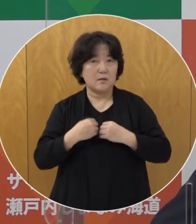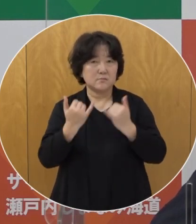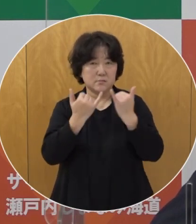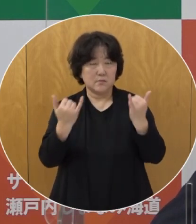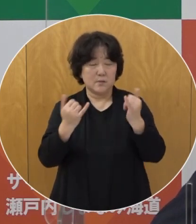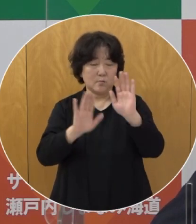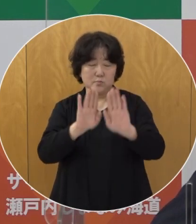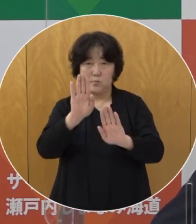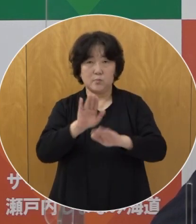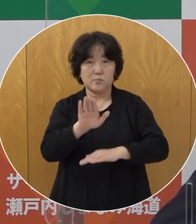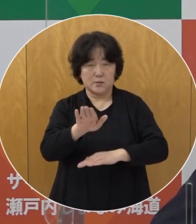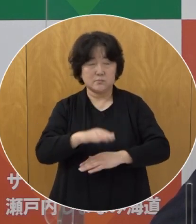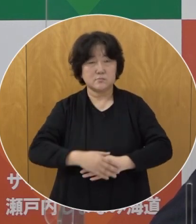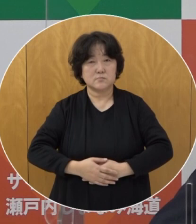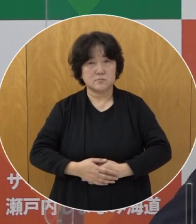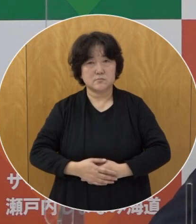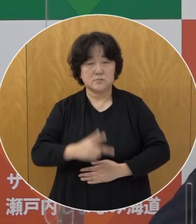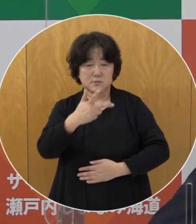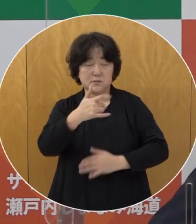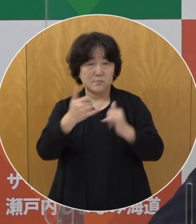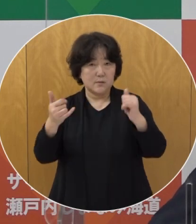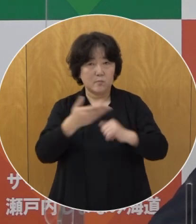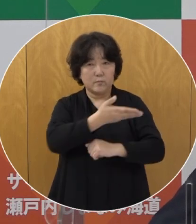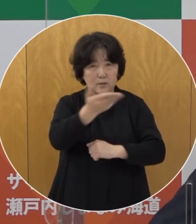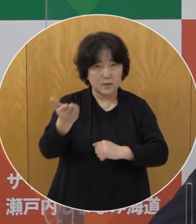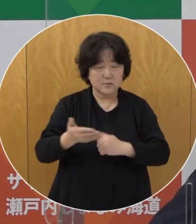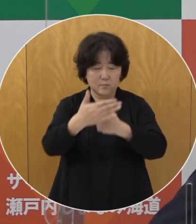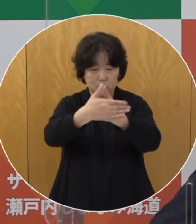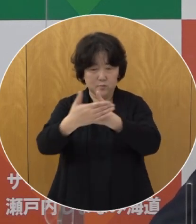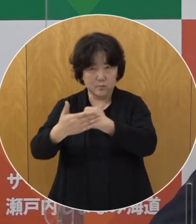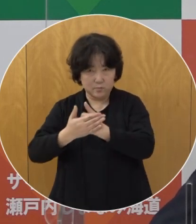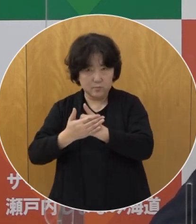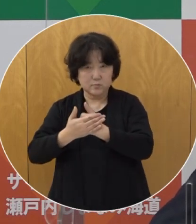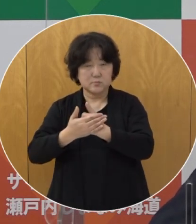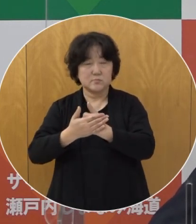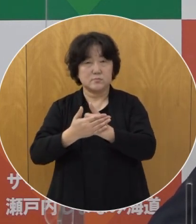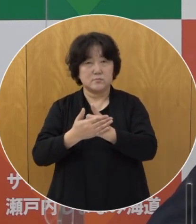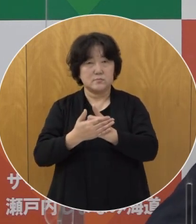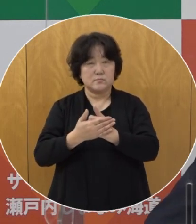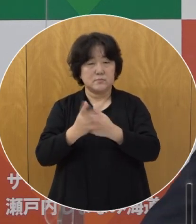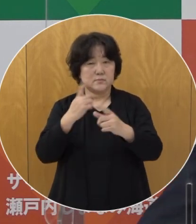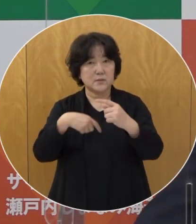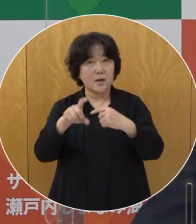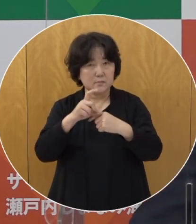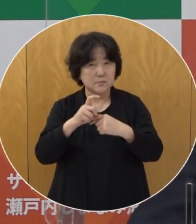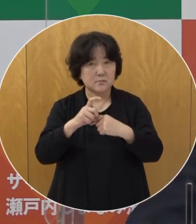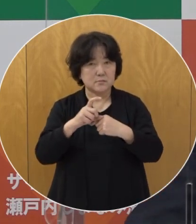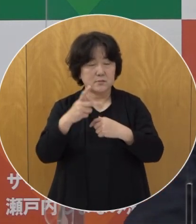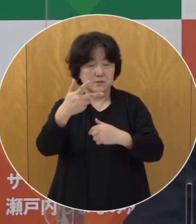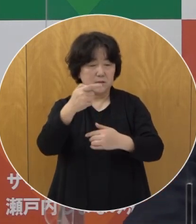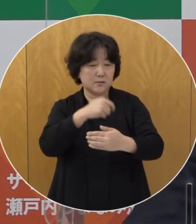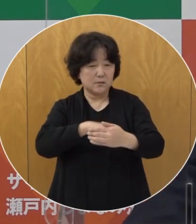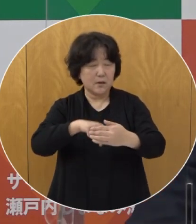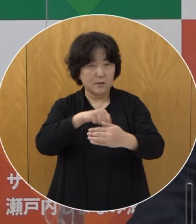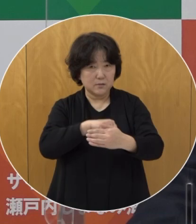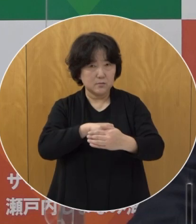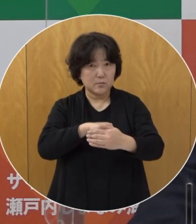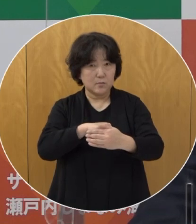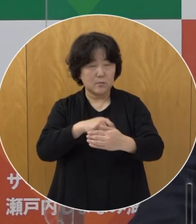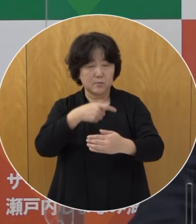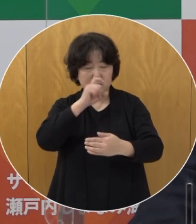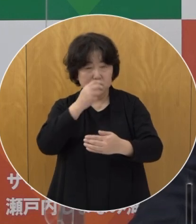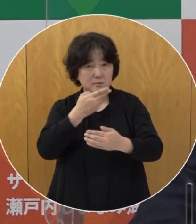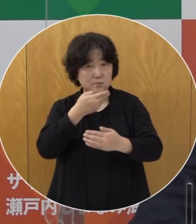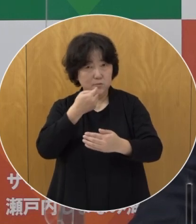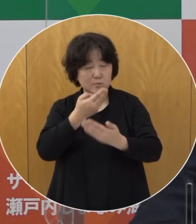者の状況でございますが、市民の皆さんのご協力、さらには市内の数多くの飲